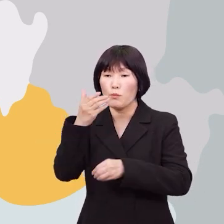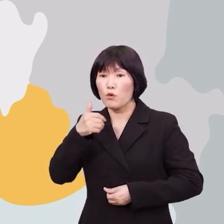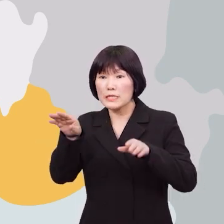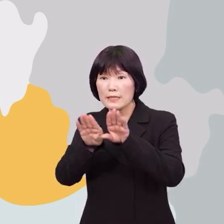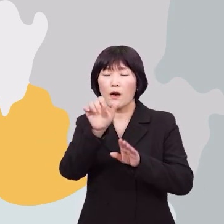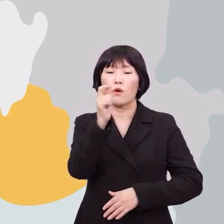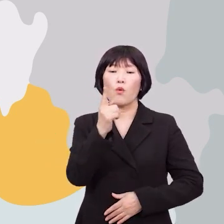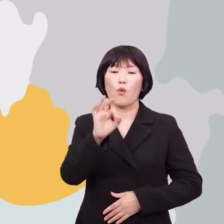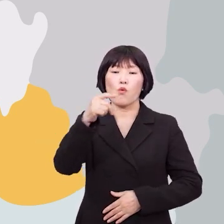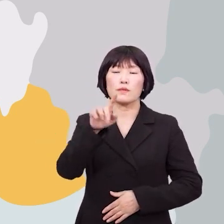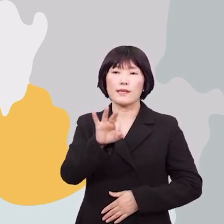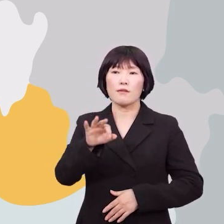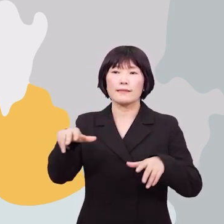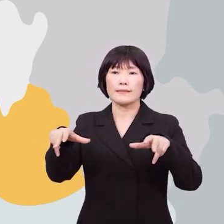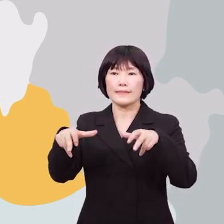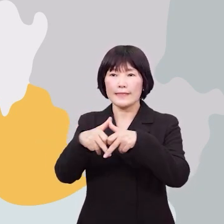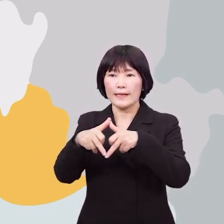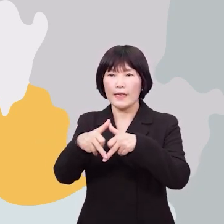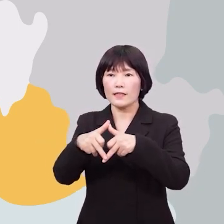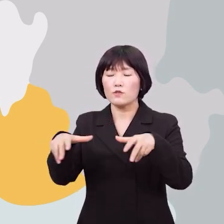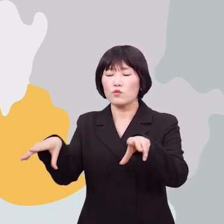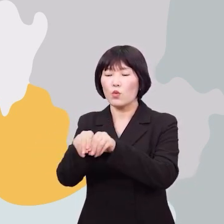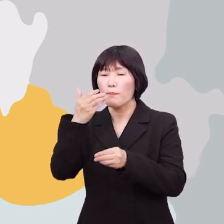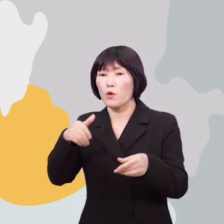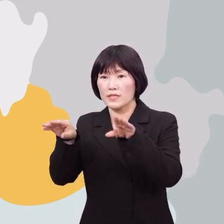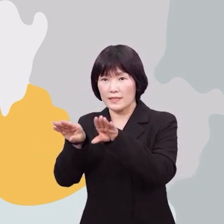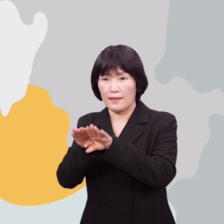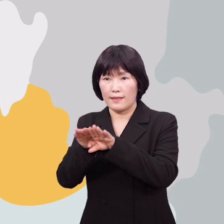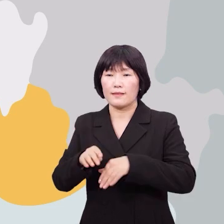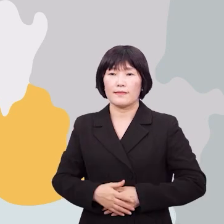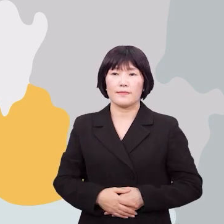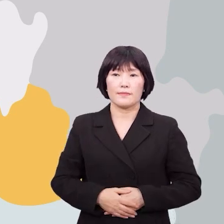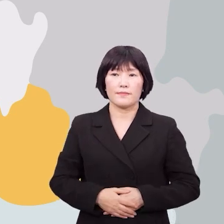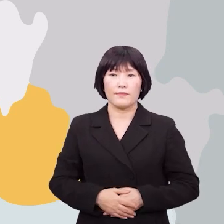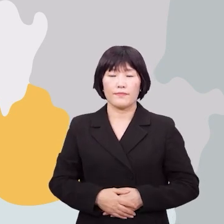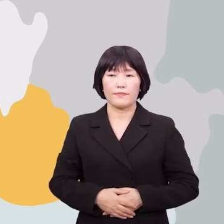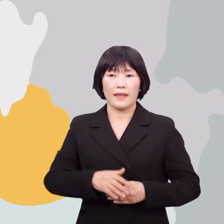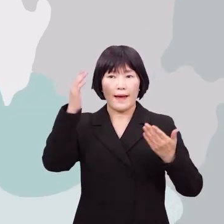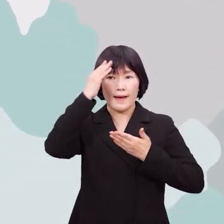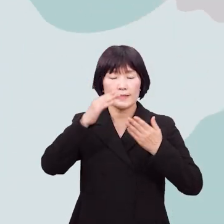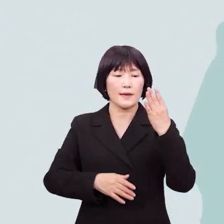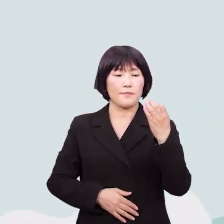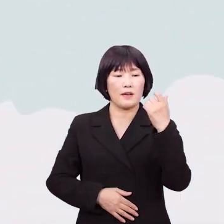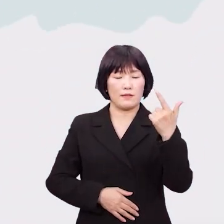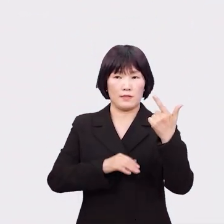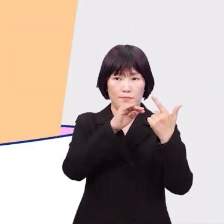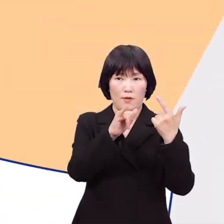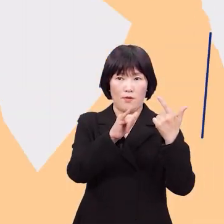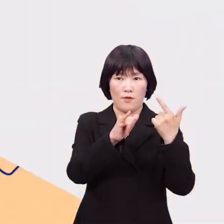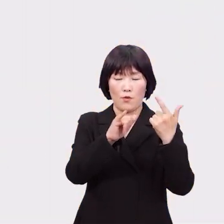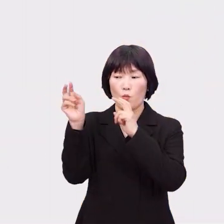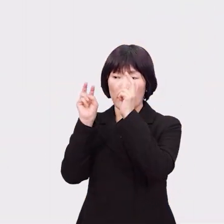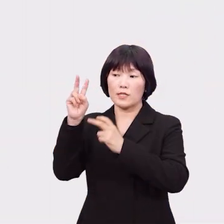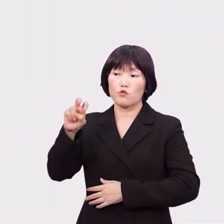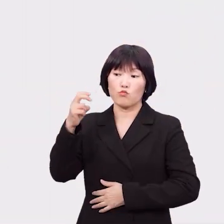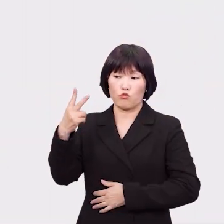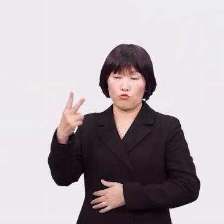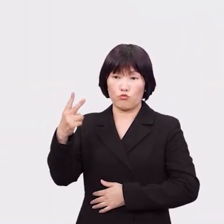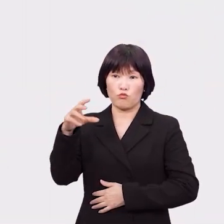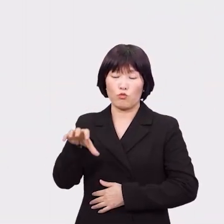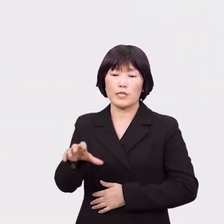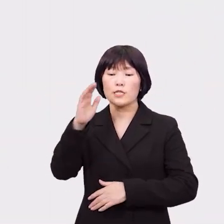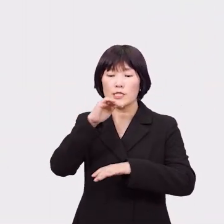통해 46명의 학생들이 22곳의 사업체에서 직무훈련을 실시했습니다. 광주광역시